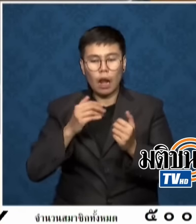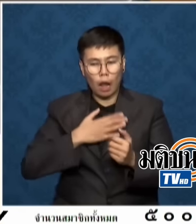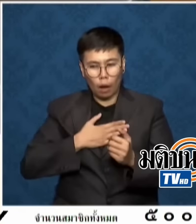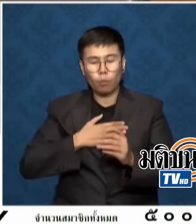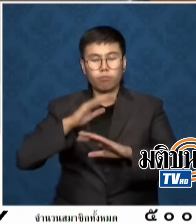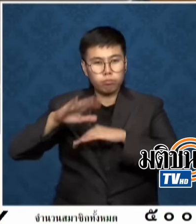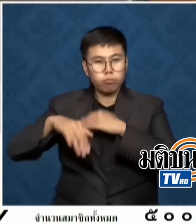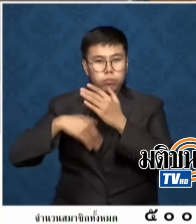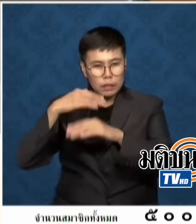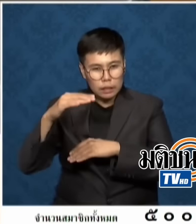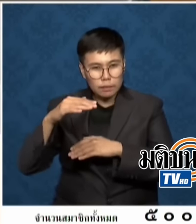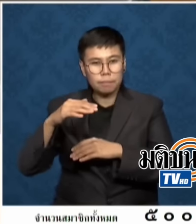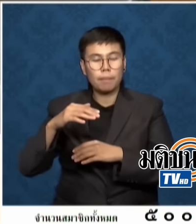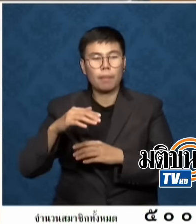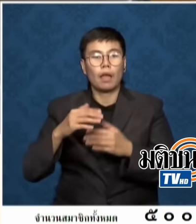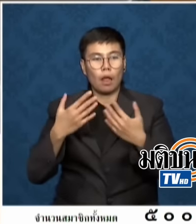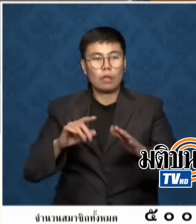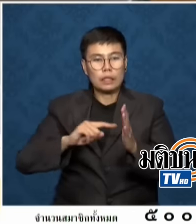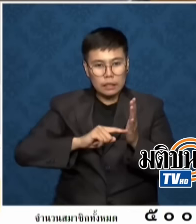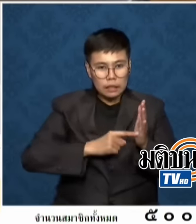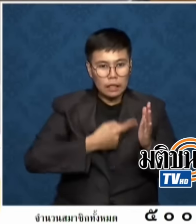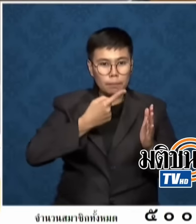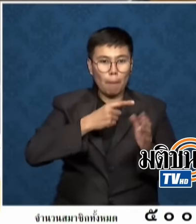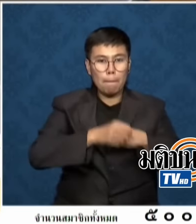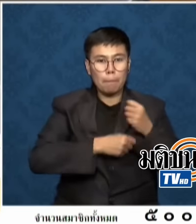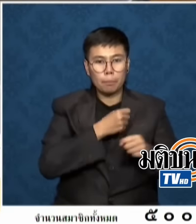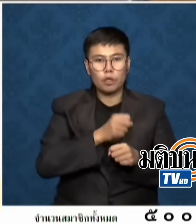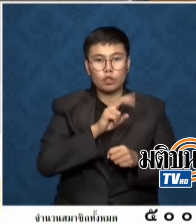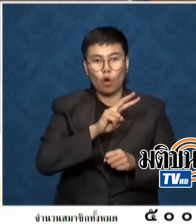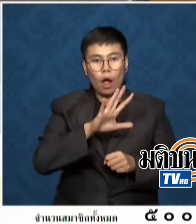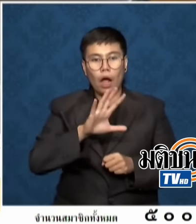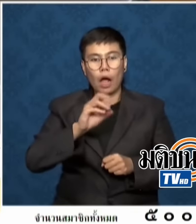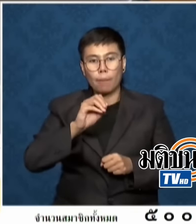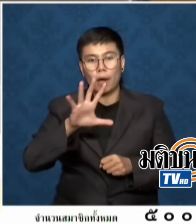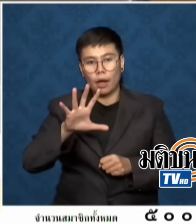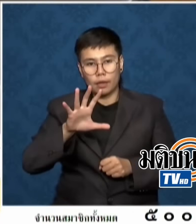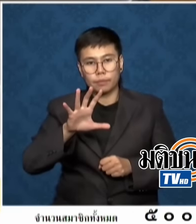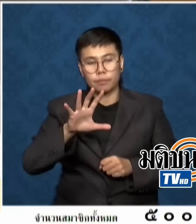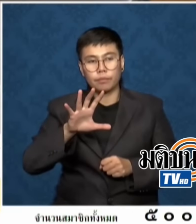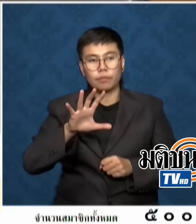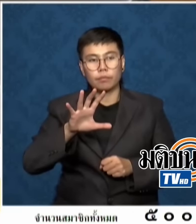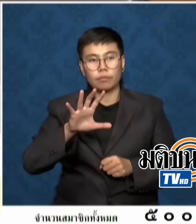งๆเราเริ่มการเดินทางเมื่อปี2555ค่ะ